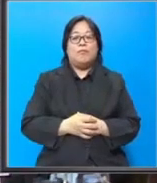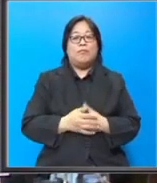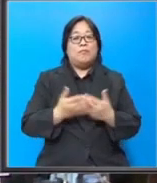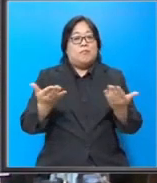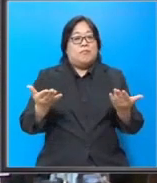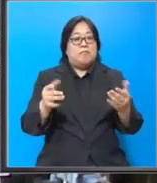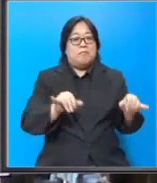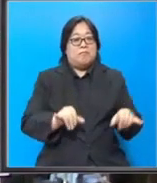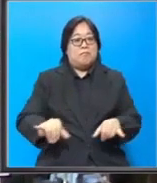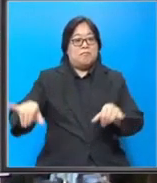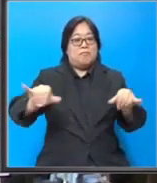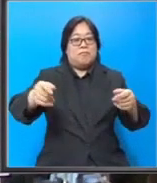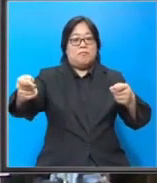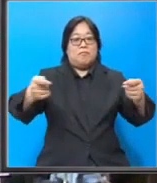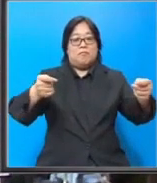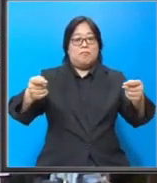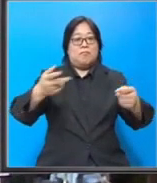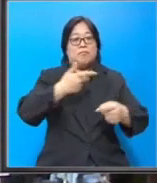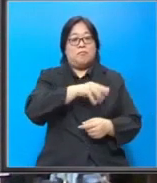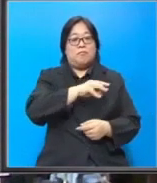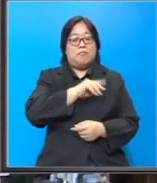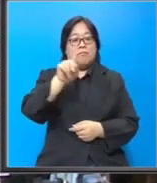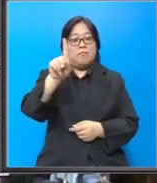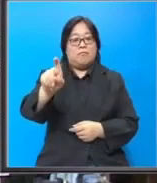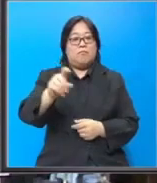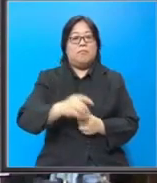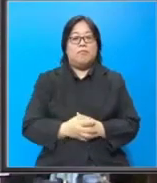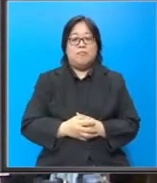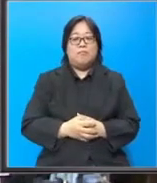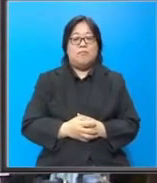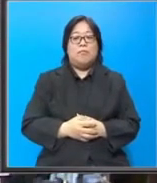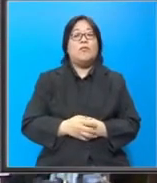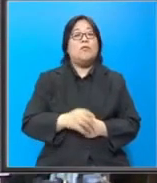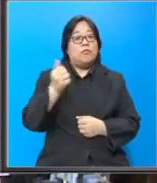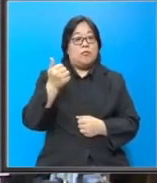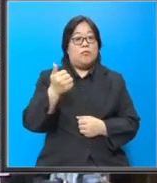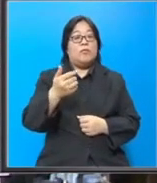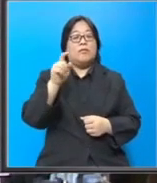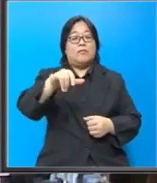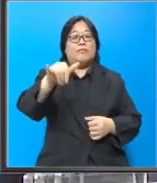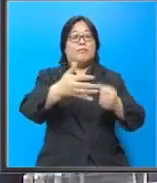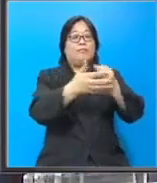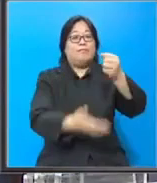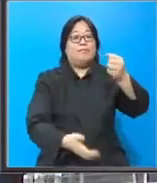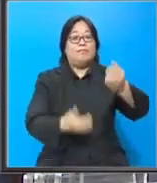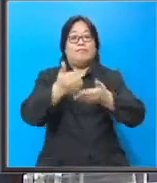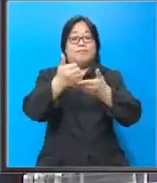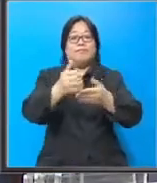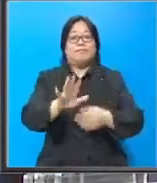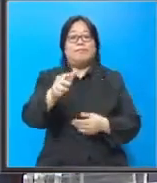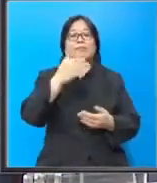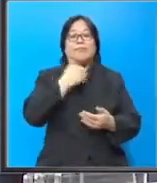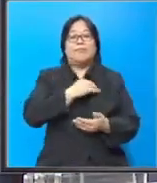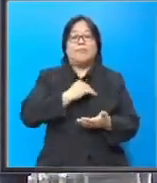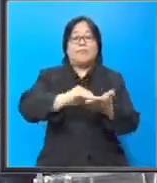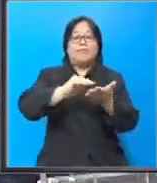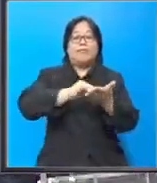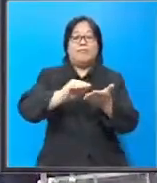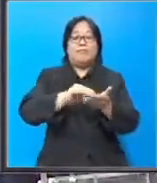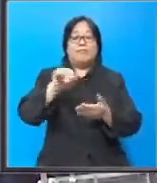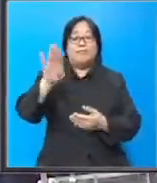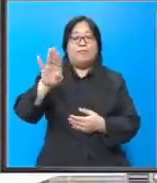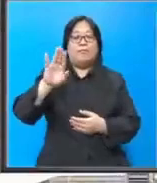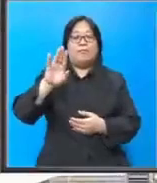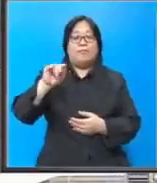adikku penyelesaian dibuat lebih country A10 tabu-tabu tabung bantuan ha mencoba payung pomade